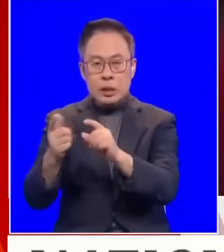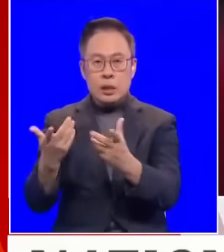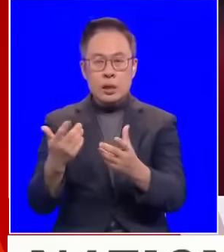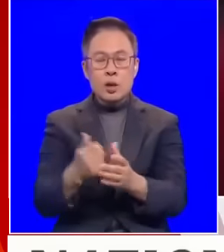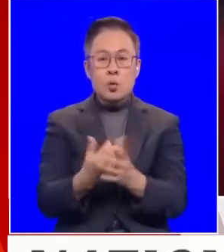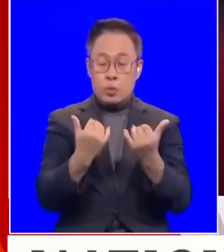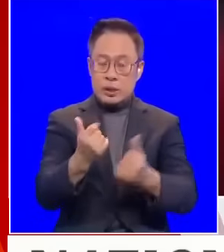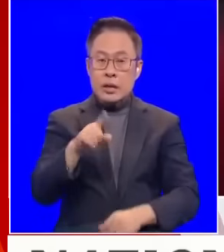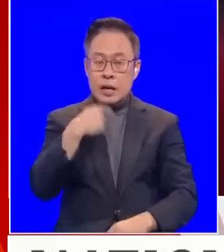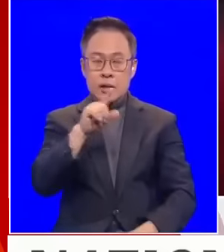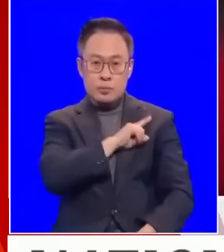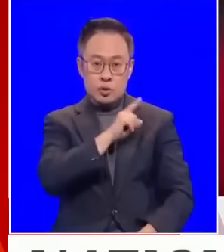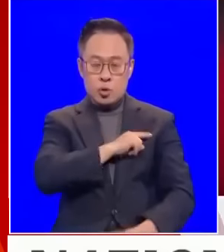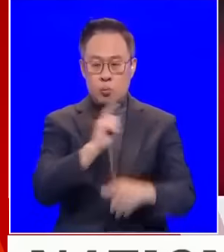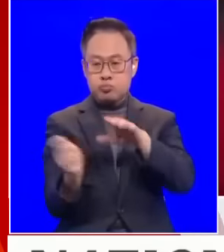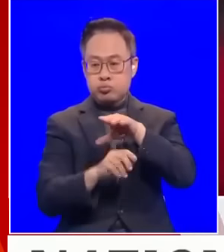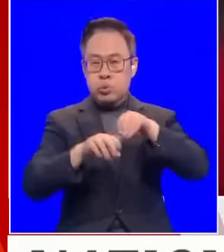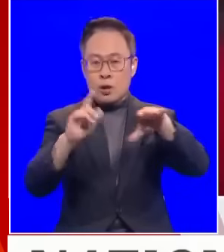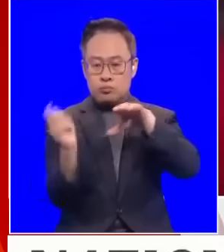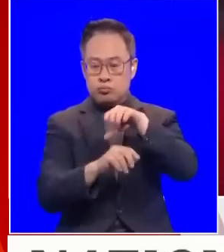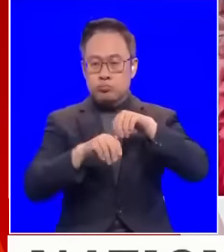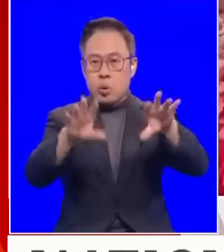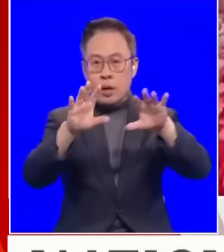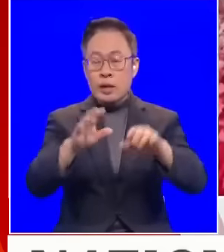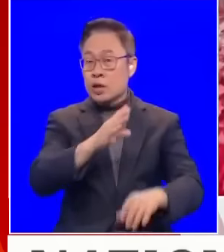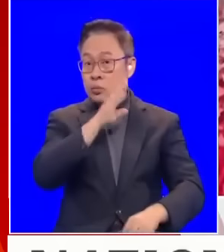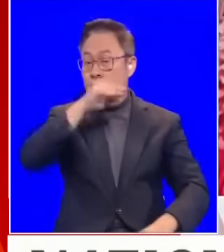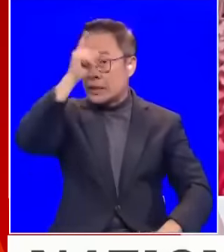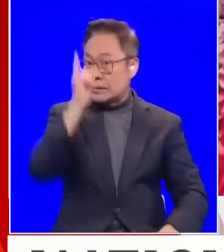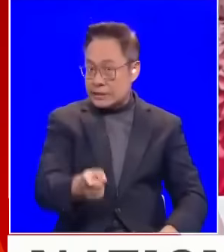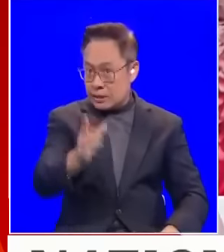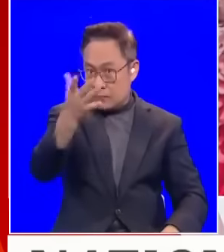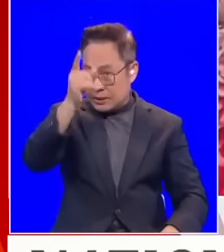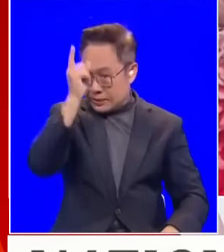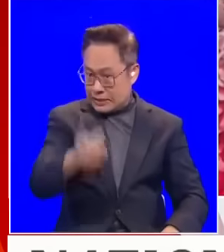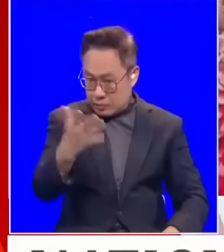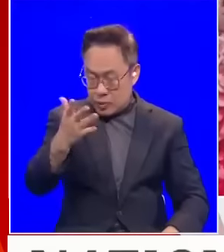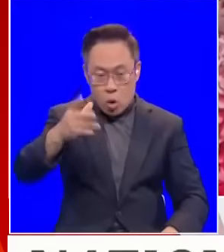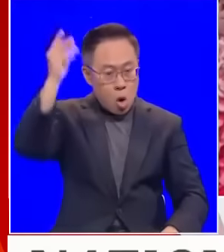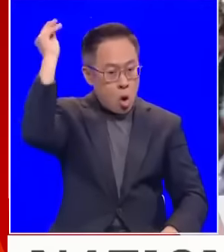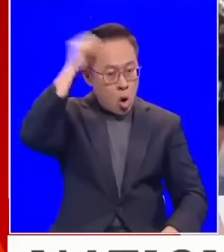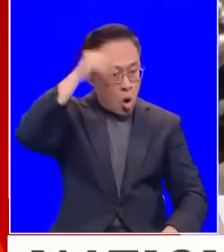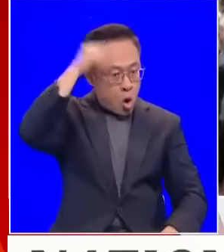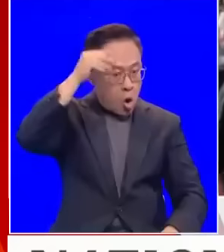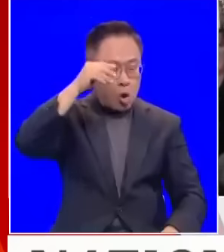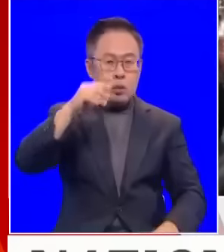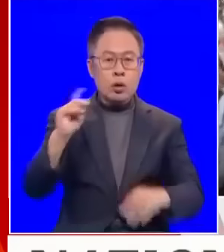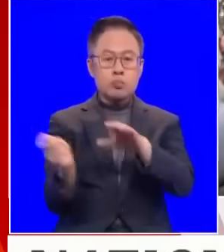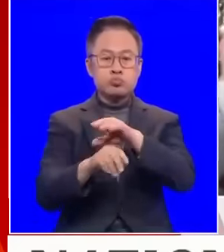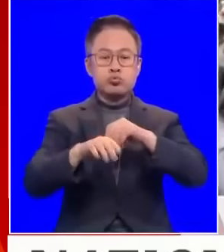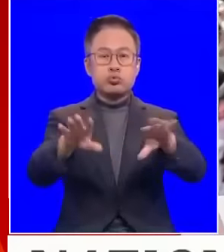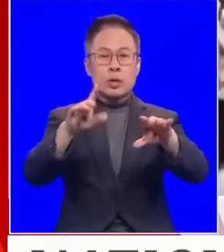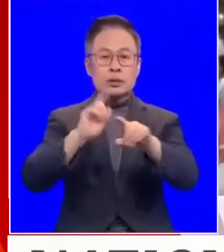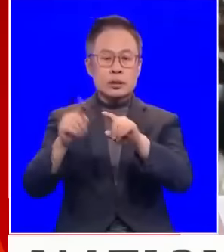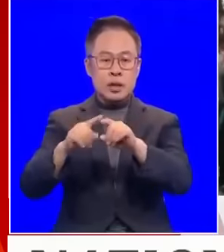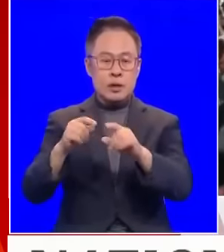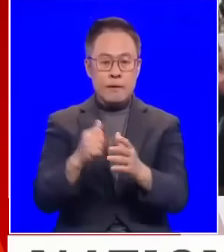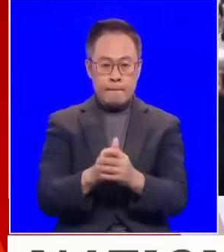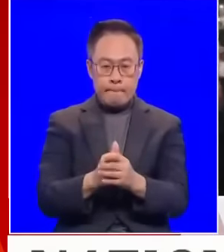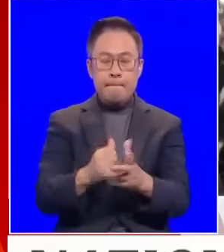พูดแล้วไม่ใช่ข้อเท็จจริงแล้วเอาข้อมูลอันเป็นเท็จออกเผยแพร่ต่อพี่น้องประชาชน